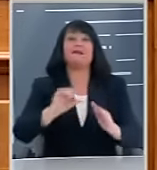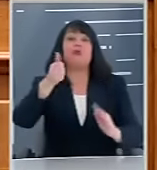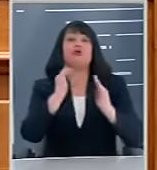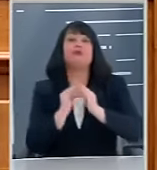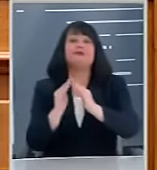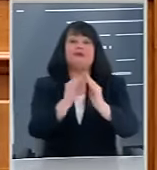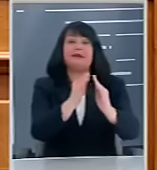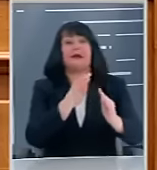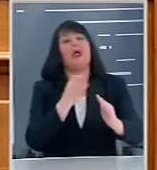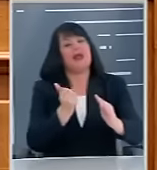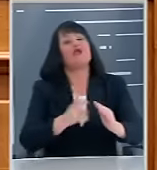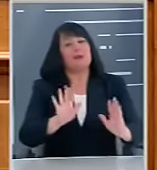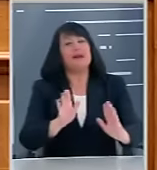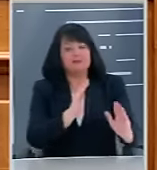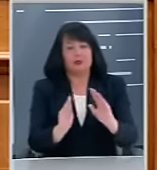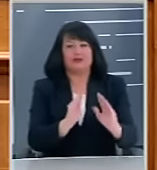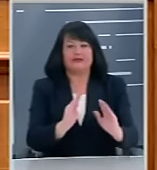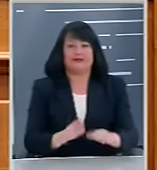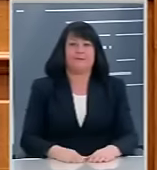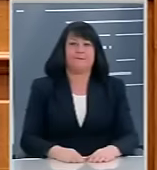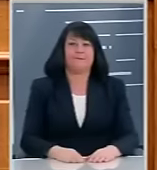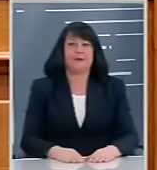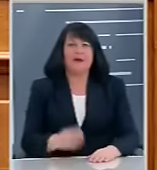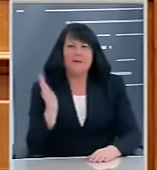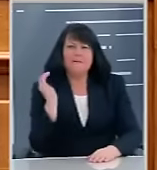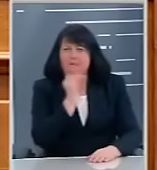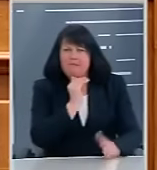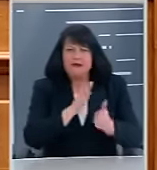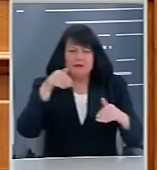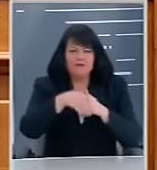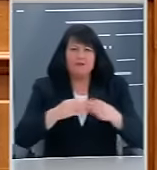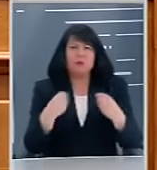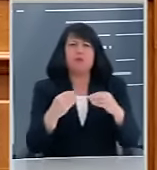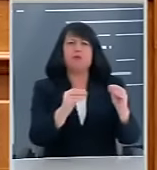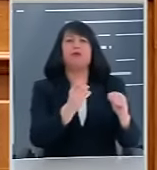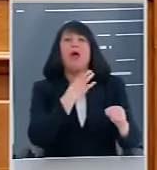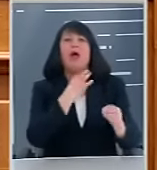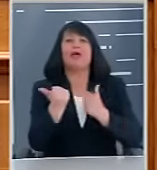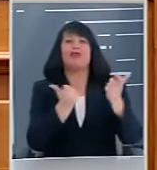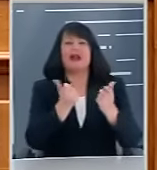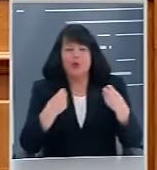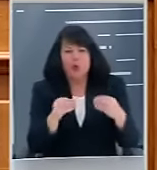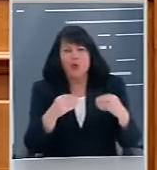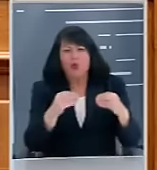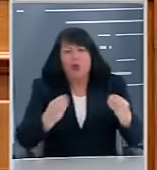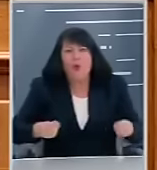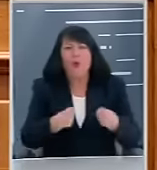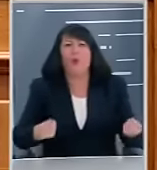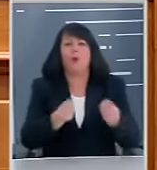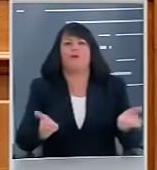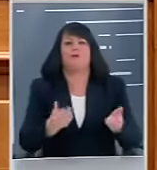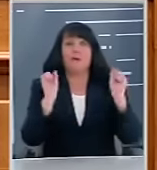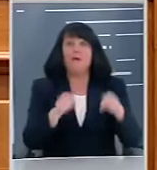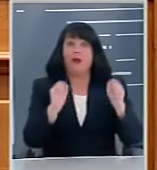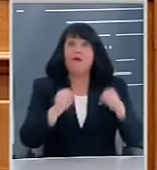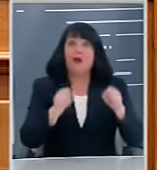κατοικία. Θα είχαν ξεπουλήσει νύχτα, όσοι συνηθίζουν τα κόκκινα δάνεια. Ναι σε όλα. Αυτή είναι η